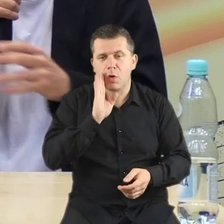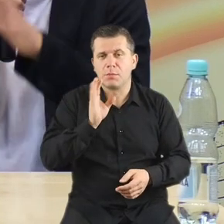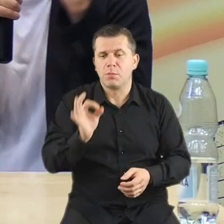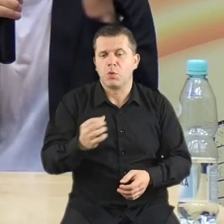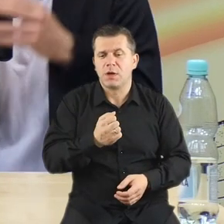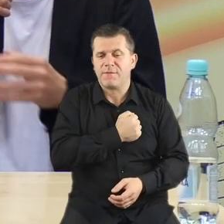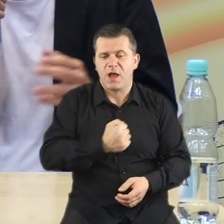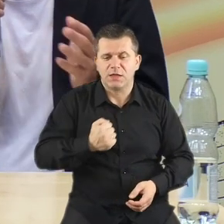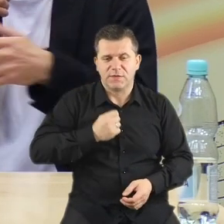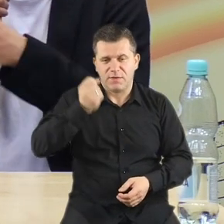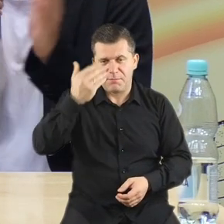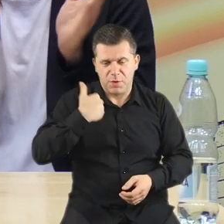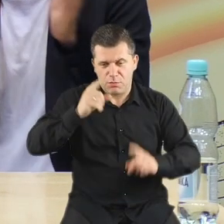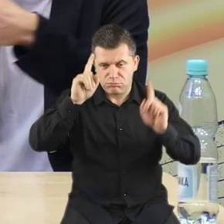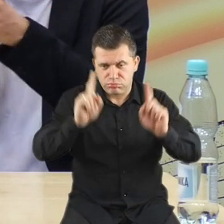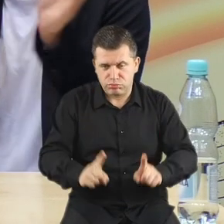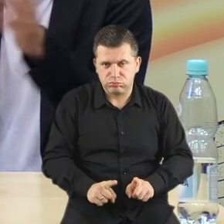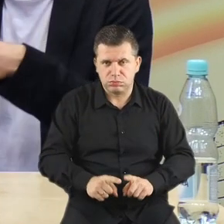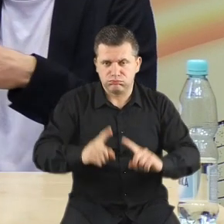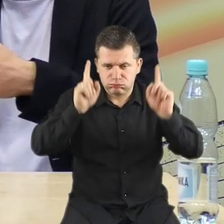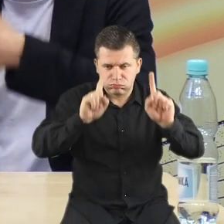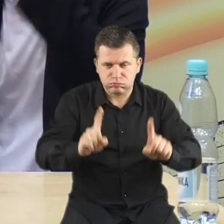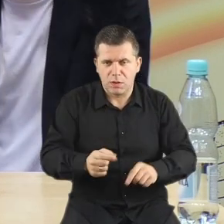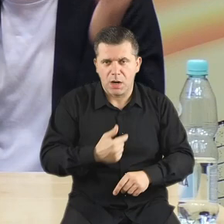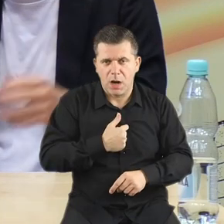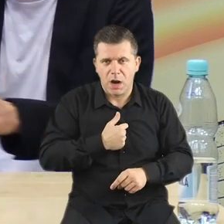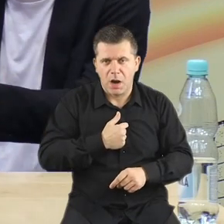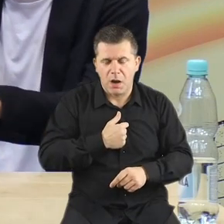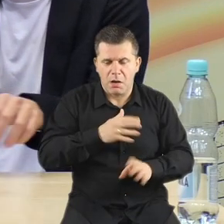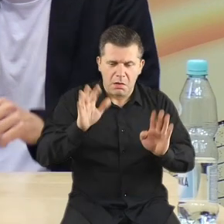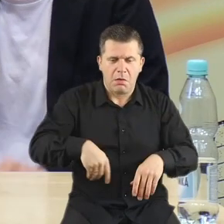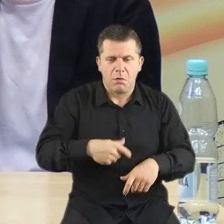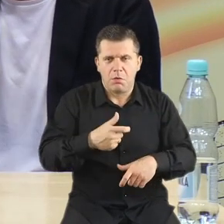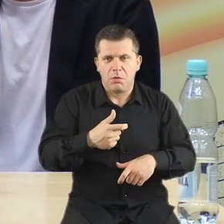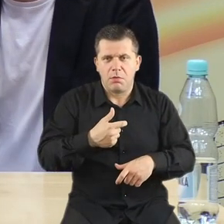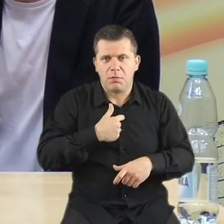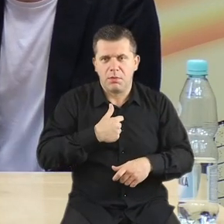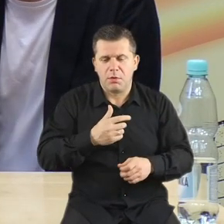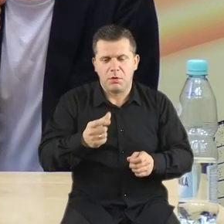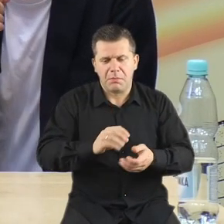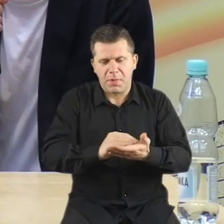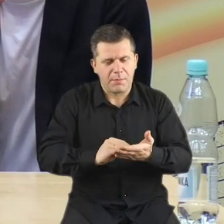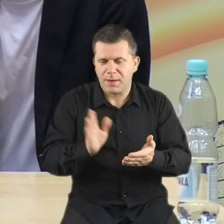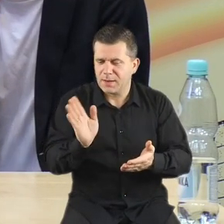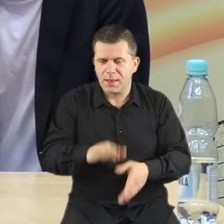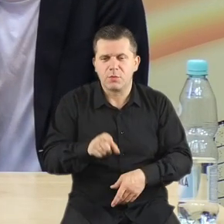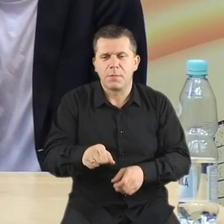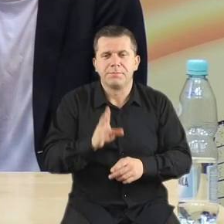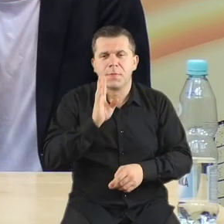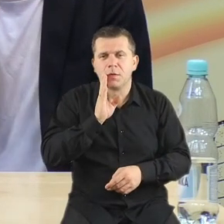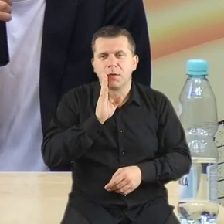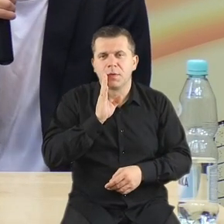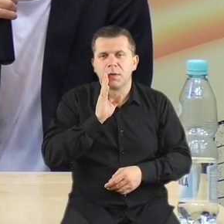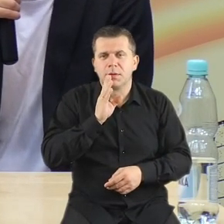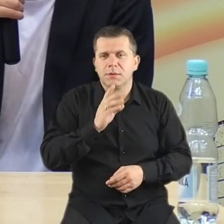bo ja wyjrzałem, była straszna burza. Trzaskała okiennica, ja z rozwianym włosem. zapełniał kolejne kartki. To jest takie długie, po prostu